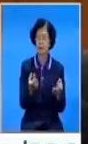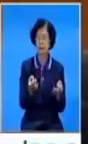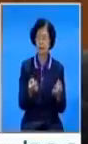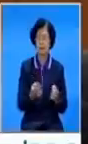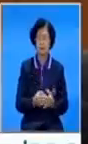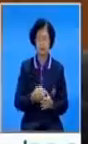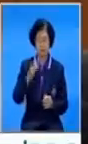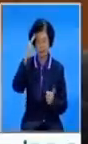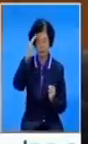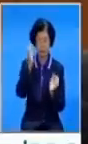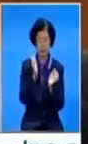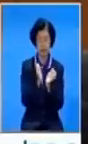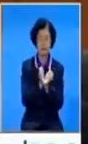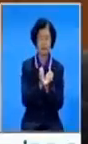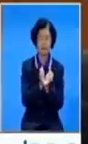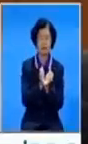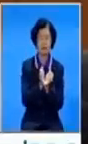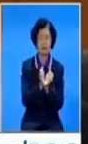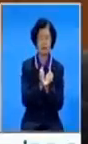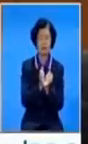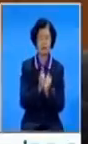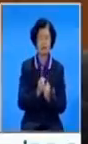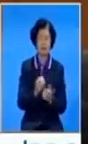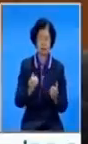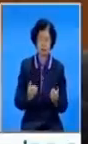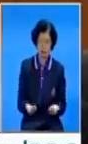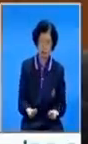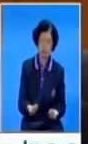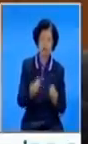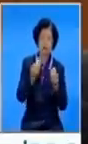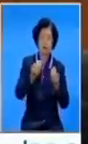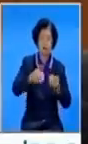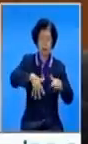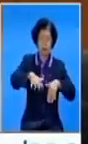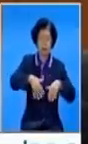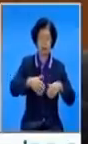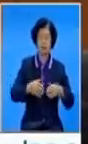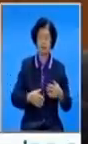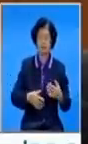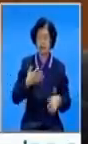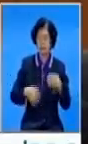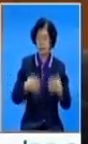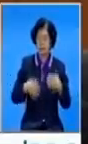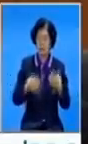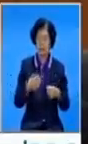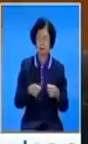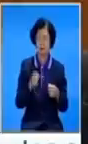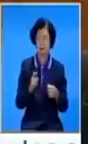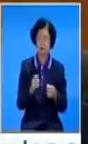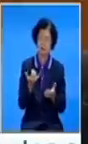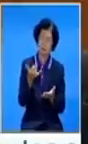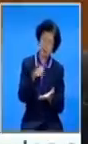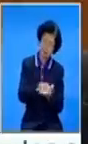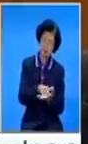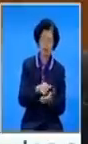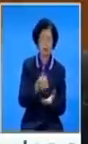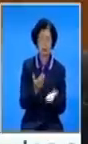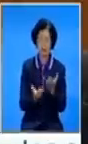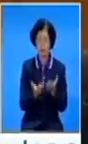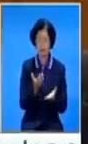ตำรวจกำลังบำบัดทุกข์ให้กับประชาชนโดยอุ้มประชาชนที่เดือดร้อนจะเป็นลมหรือถูกยิงหรืออะไรก็แล้ว